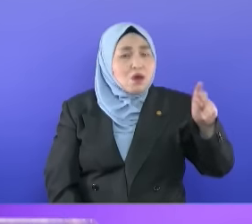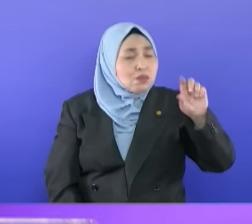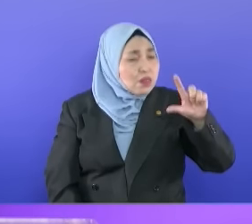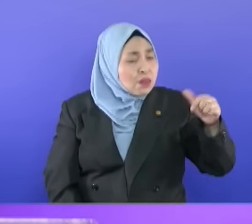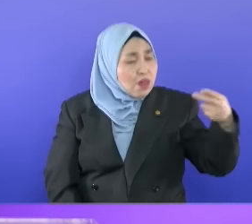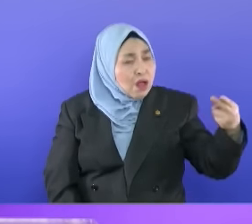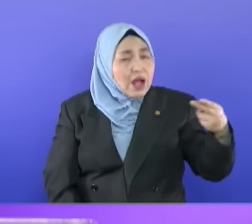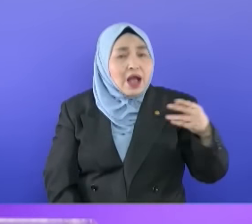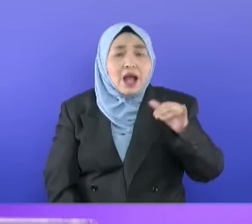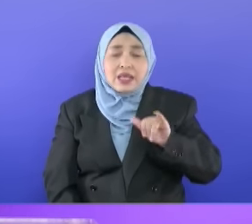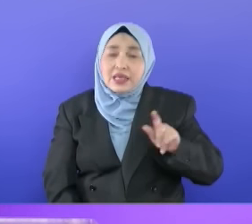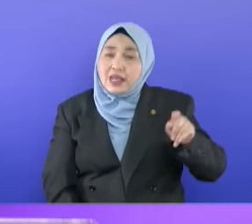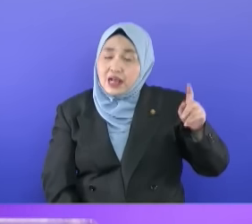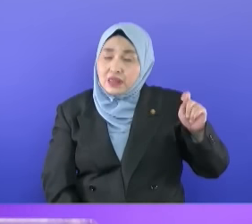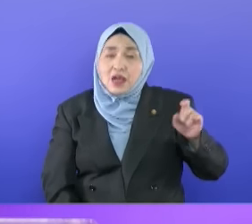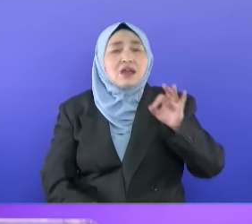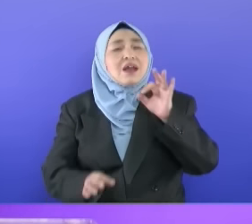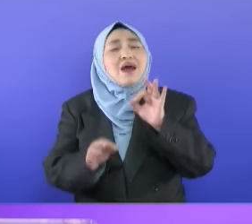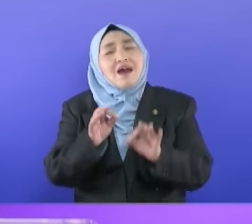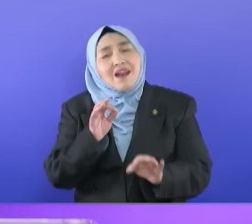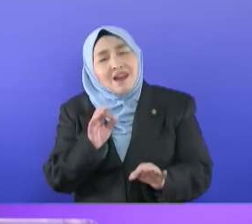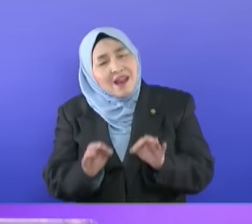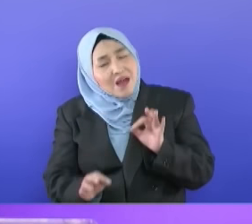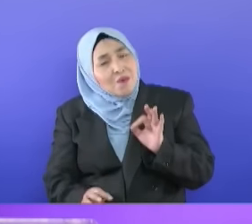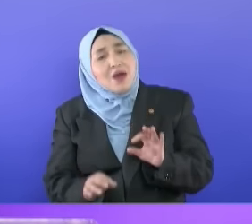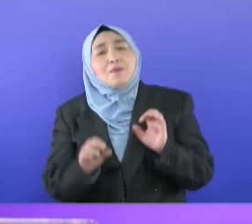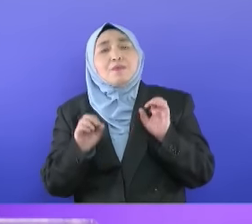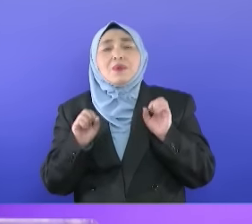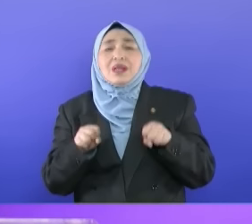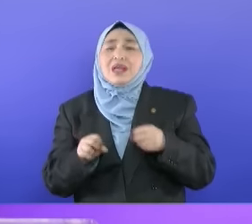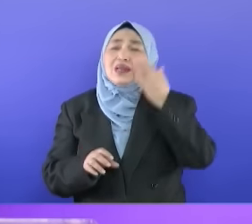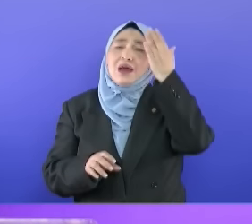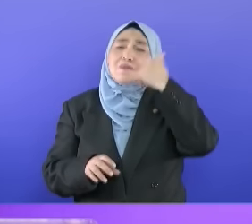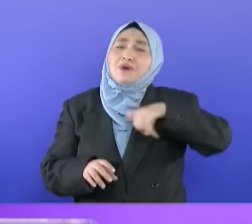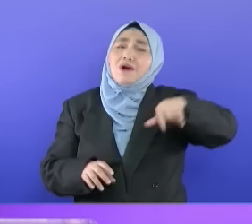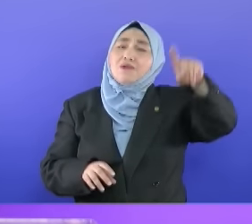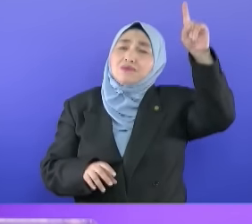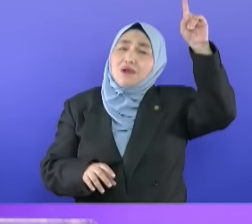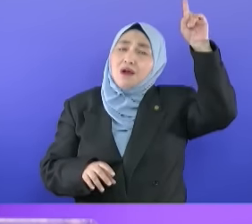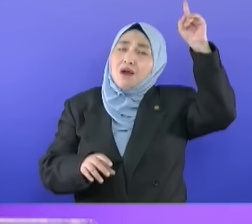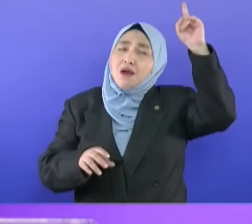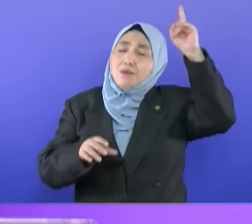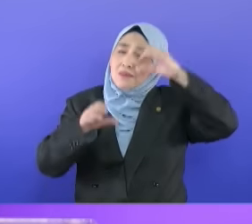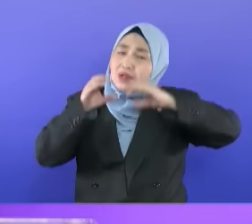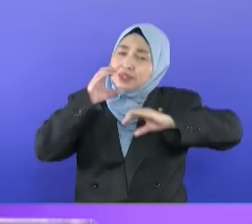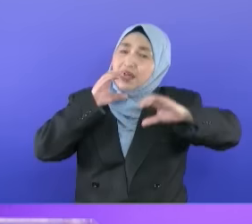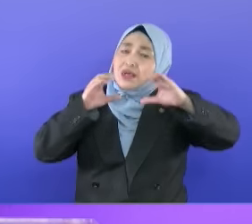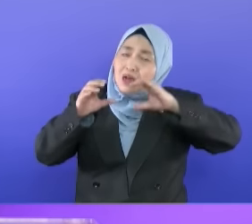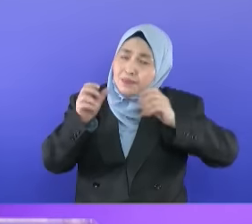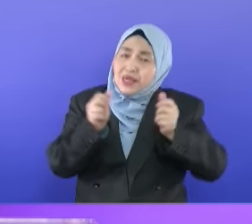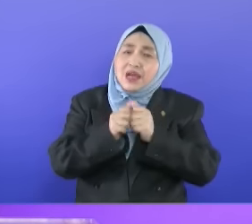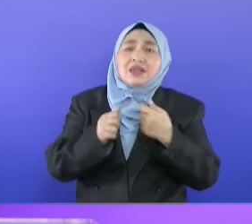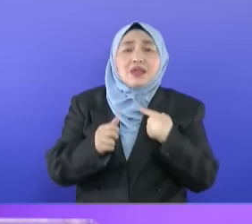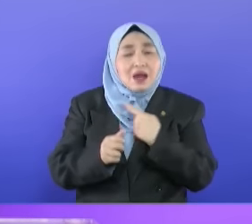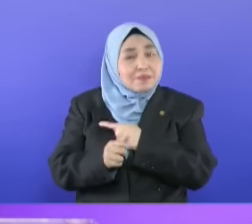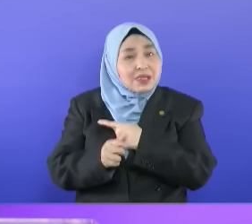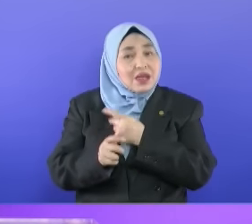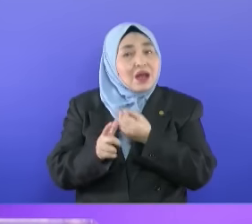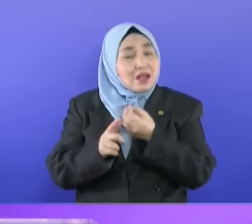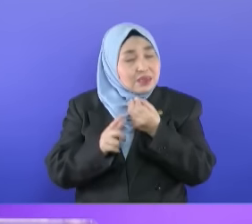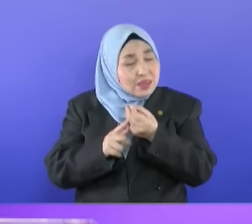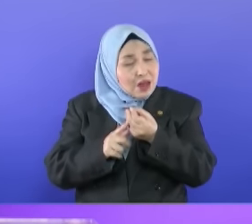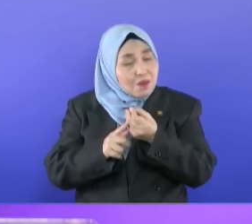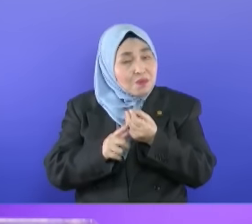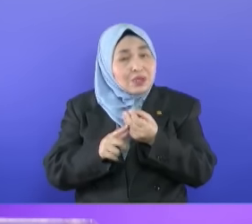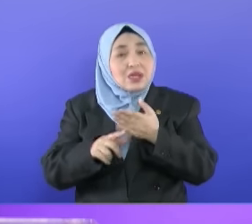Ayah ya kalaulah ya boleh Mengapa tidak Allah ini berbicara dengan kami ataupun didatangkan Ayah